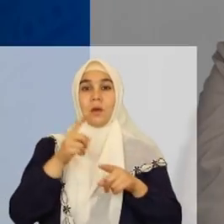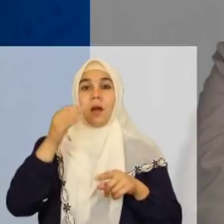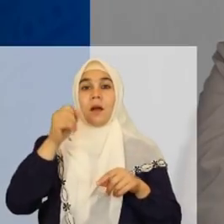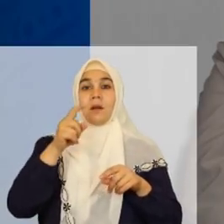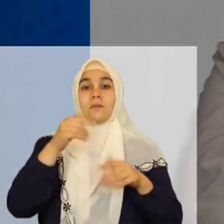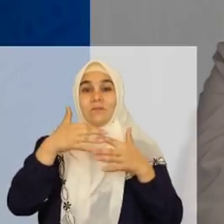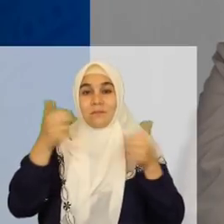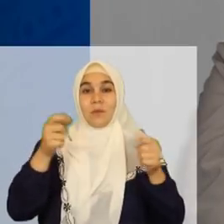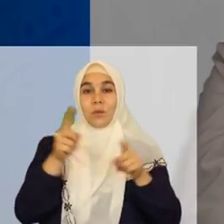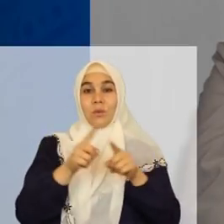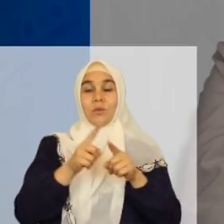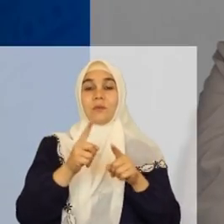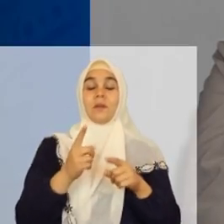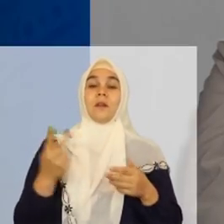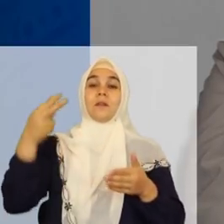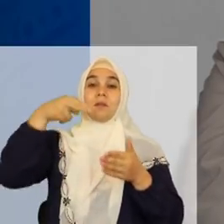qayta tirilishini o'ylasin.